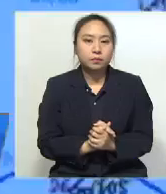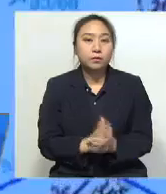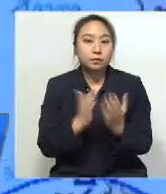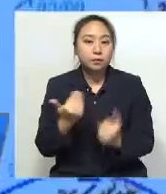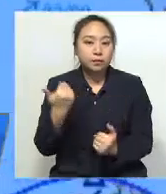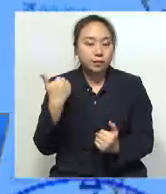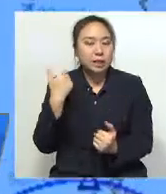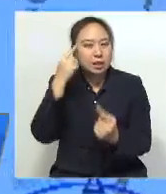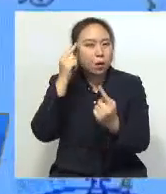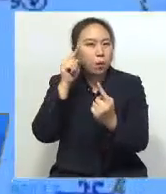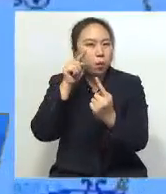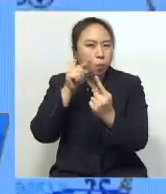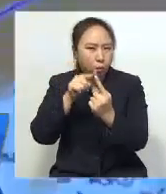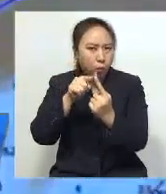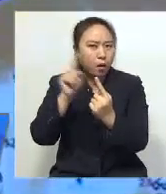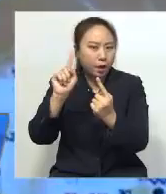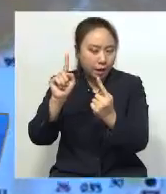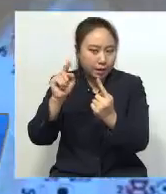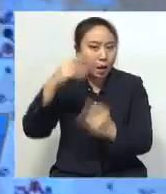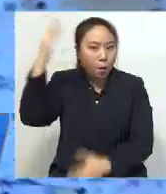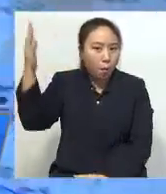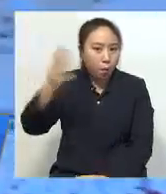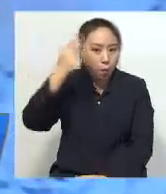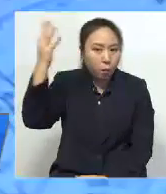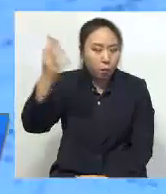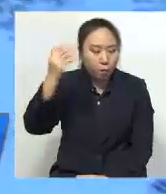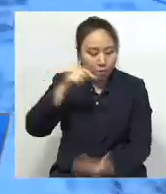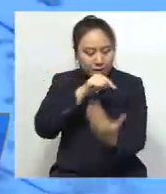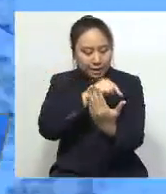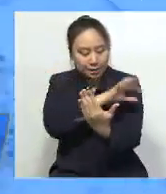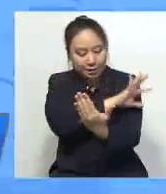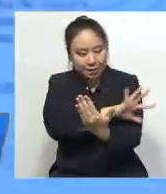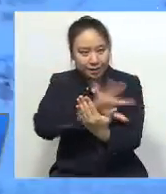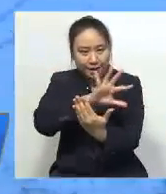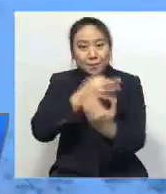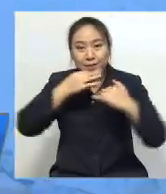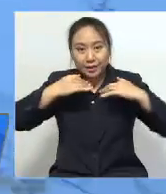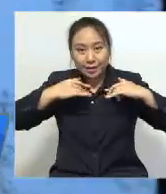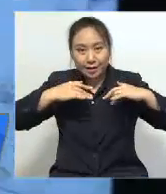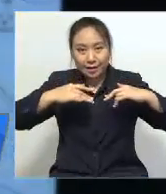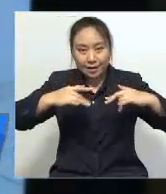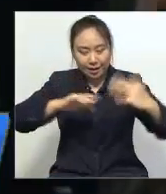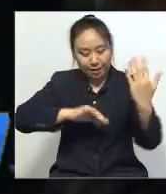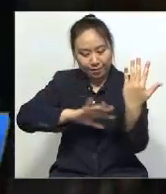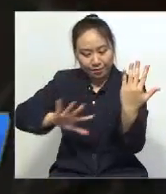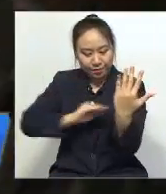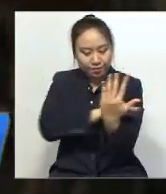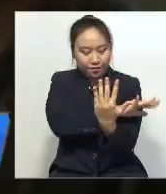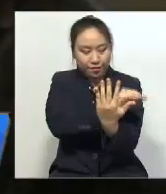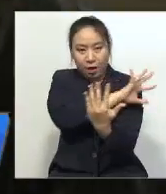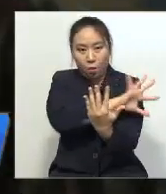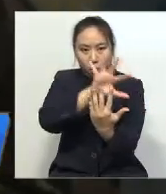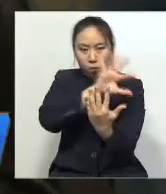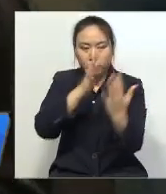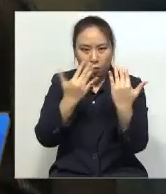ก็มีการทัดการว่าจากอิทธพลของลมมรสุตะวันตกเฉีงใต้ที่พัศปกครุทะเลอัดามัและอ่าวไทยตอนนี้